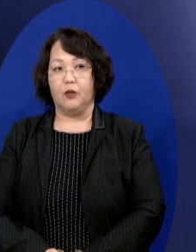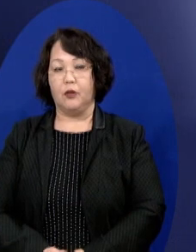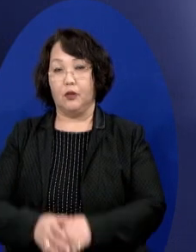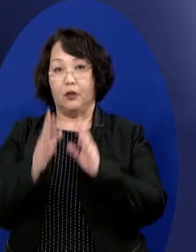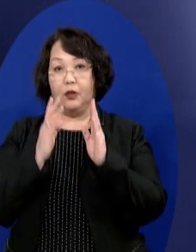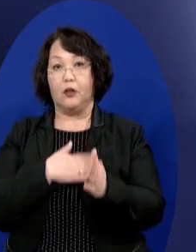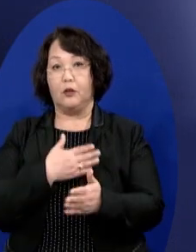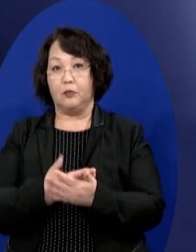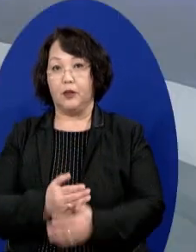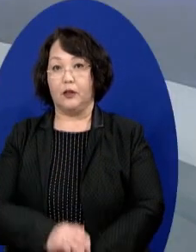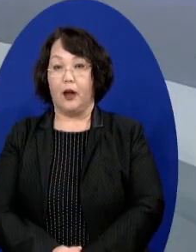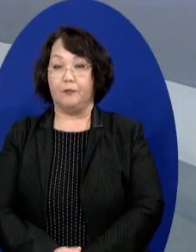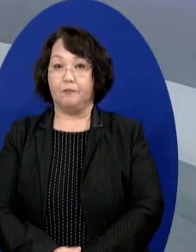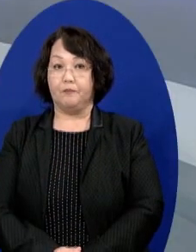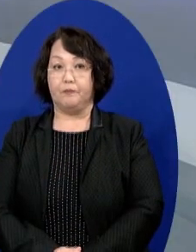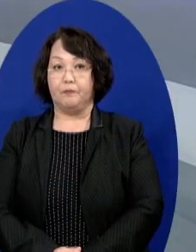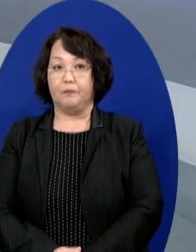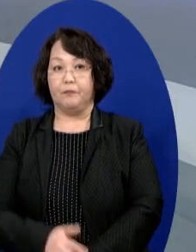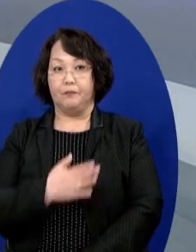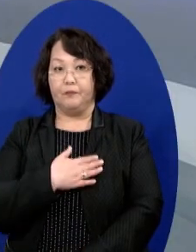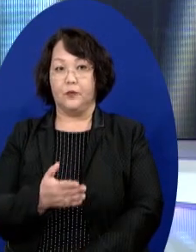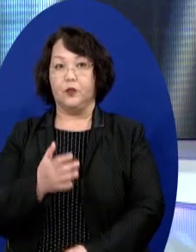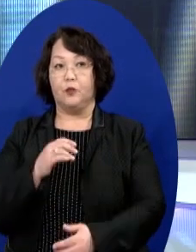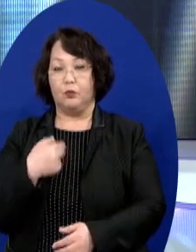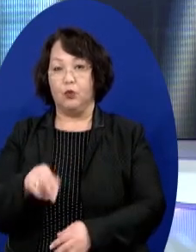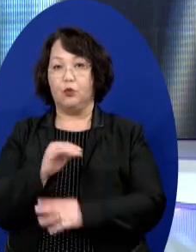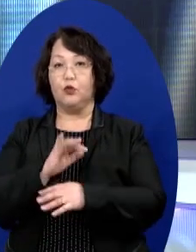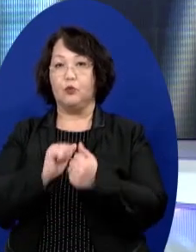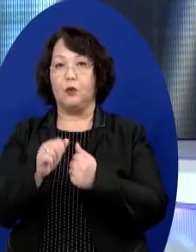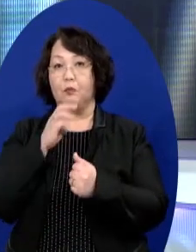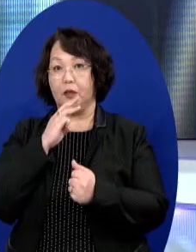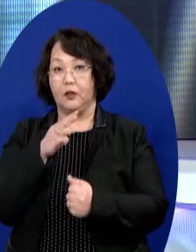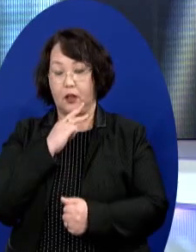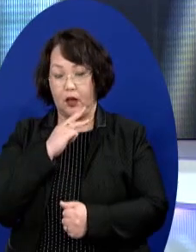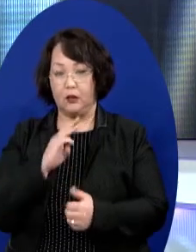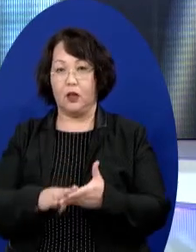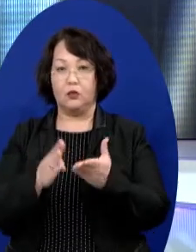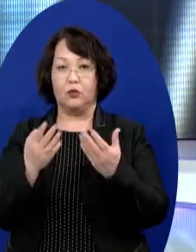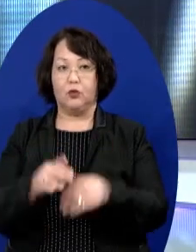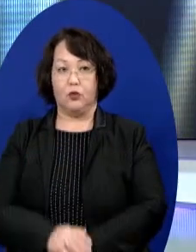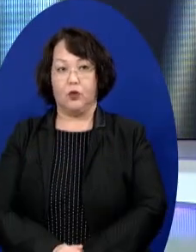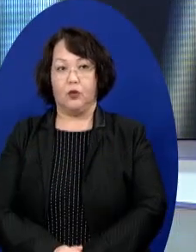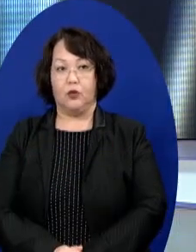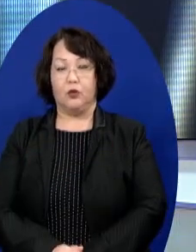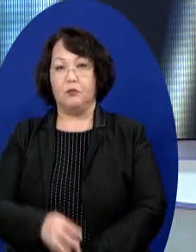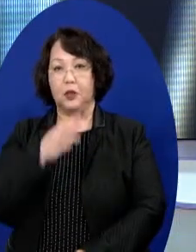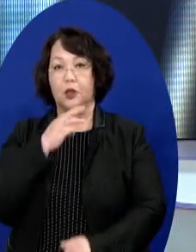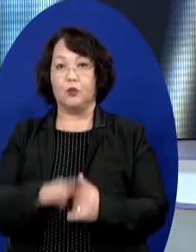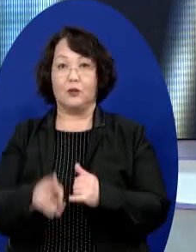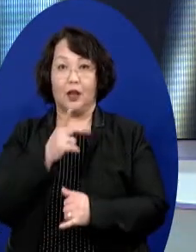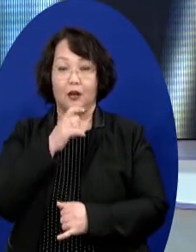Үзэгч та бүхэндээ спортын мэдээ хүргэлээ. За баярлалаа. Пүрэв гаргийн спортын мэдээг та бүхэнд оргил